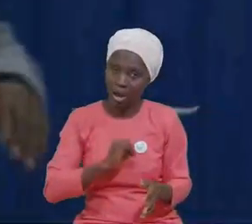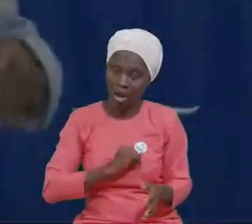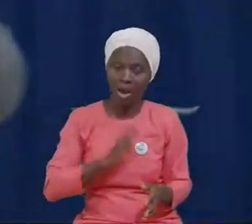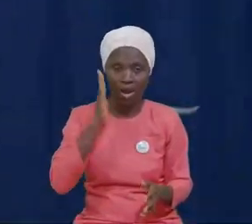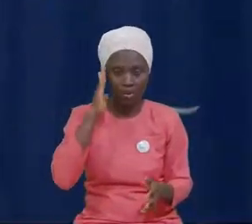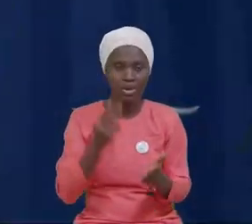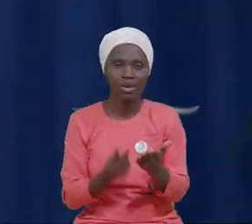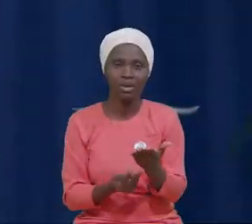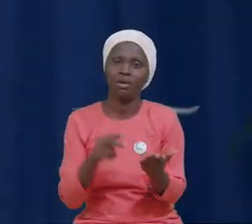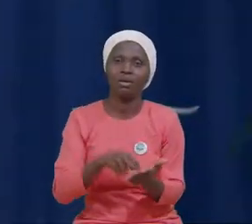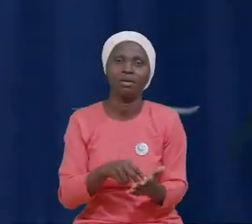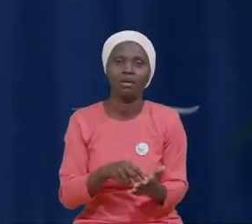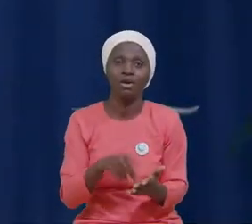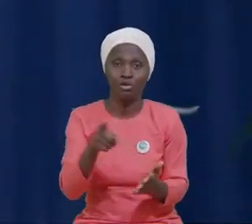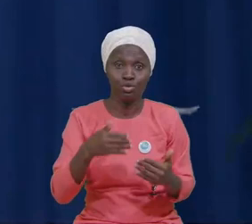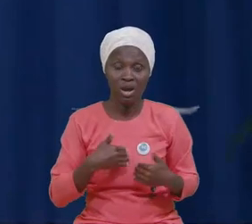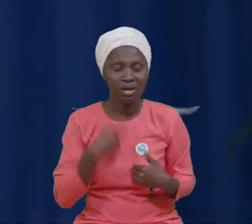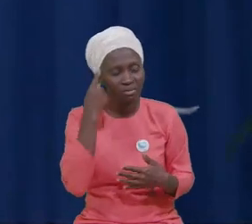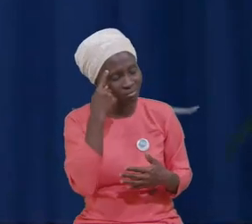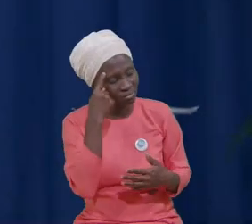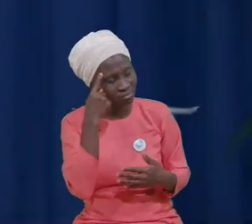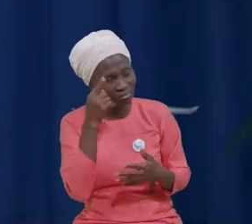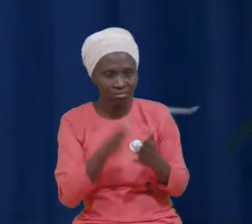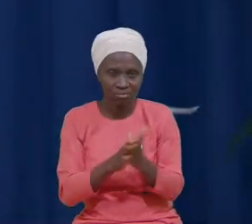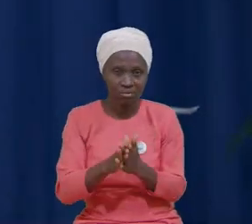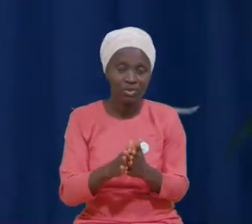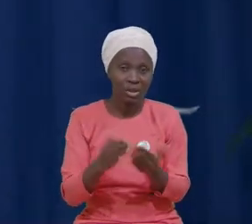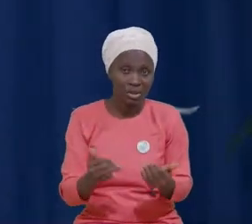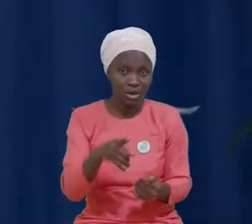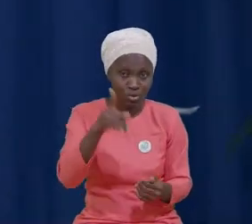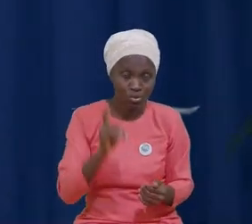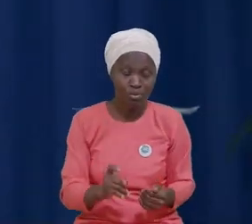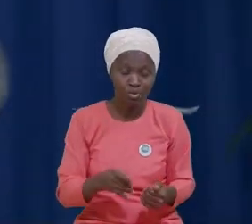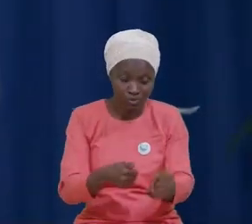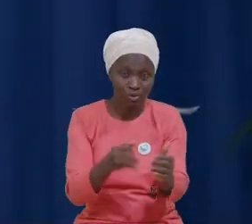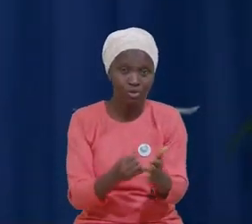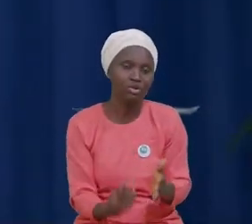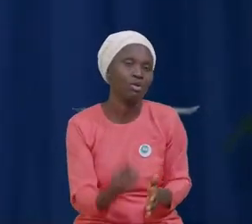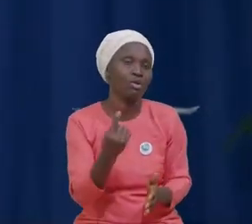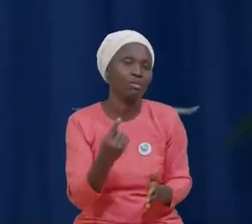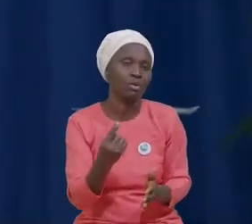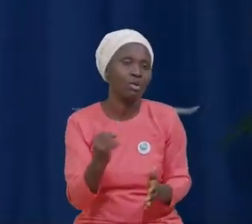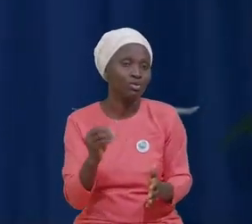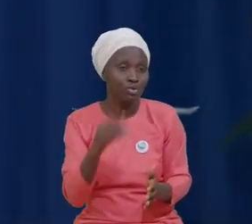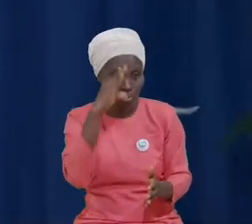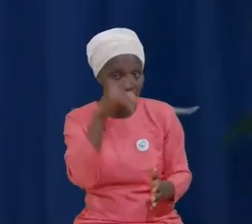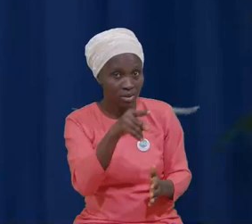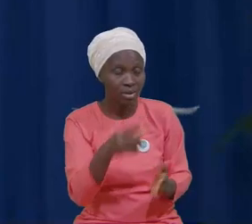me lèverai. Tu as l'intention. Maintenant, tu dois faire suivre ça d'une